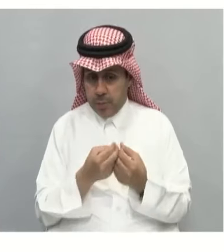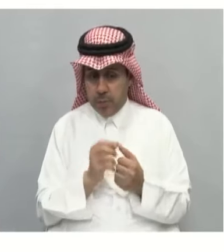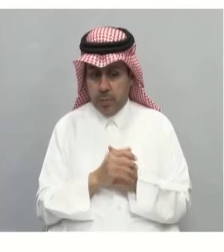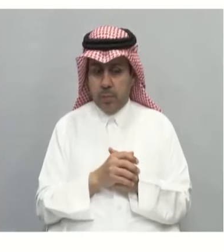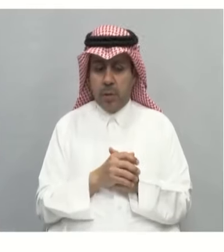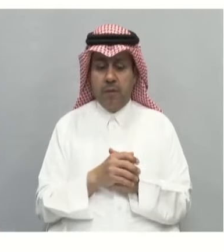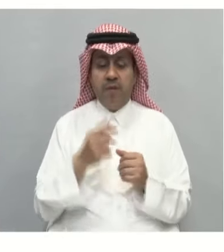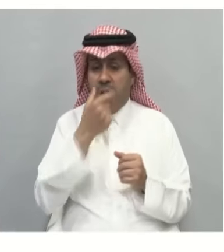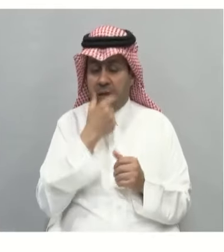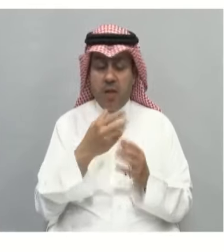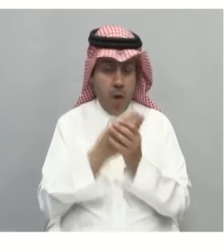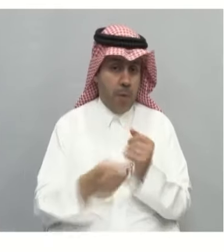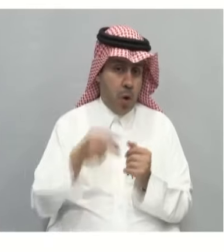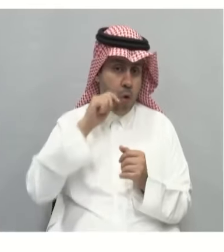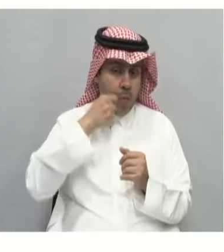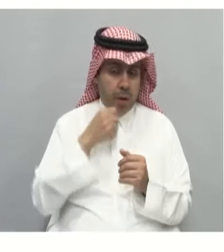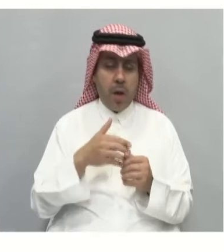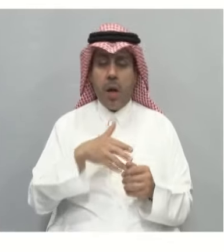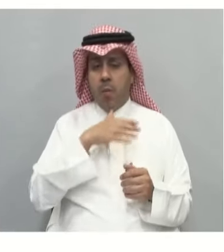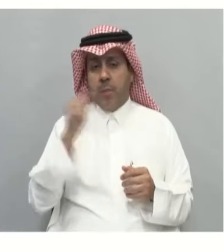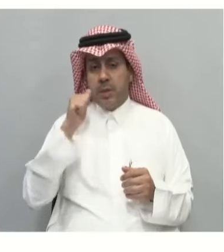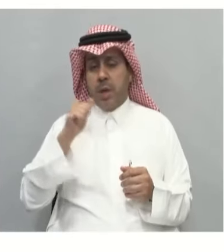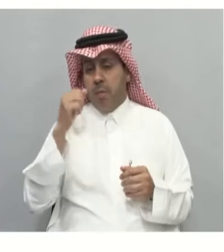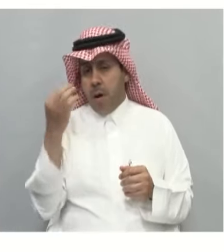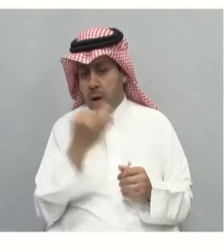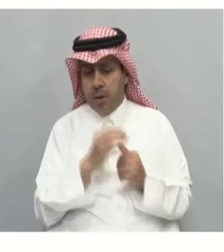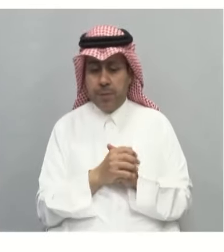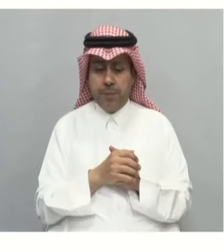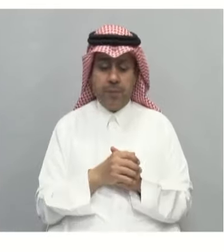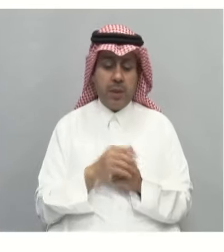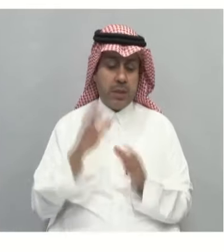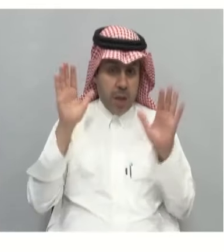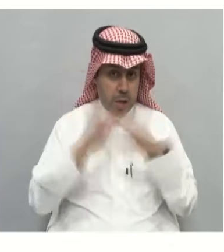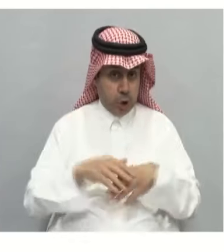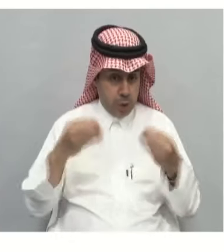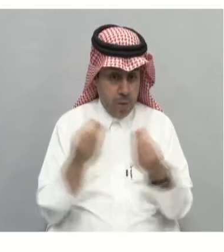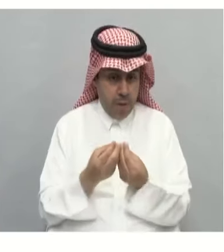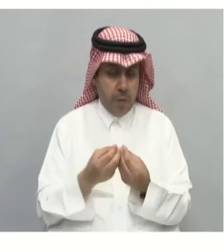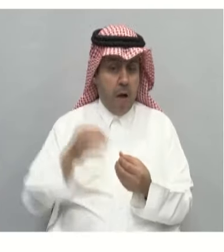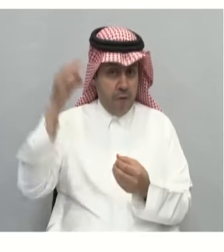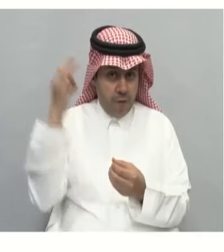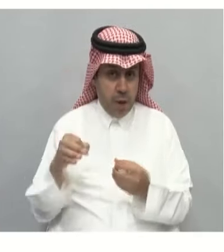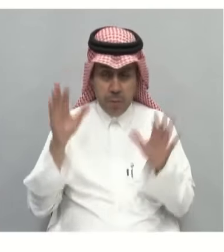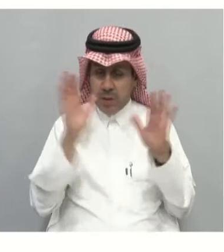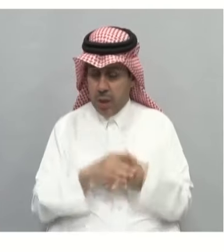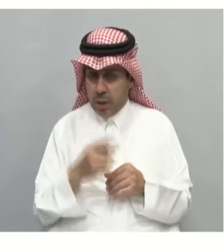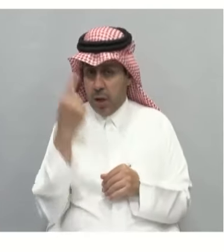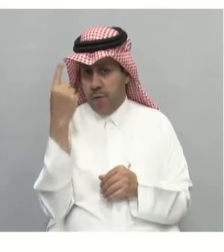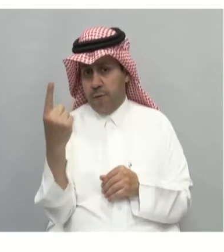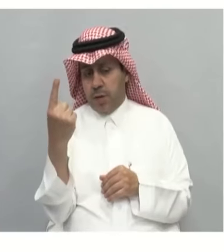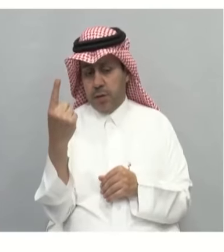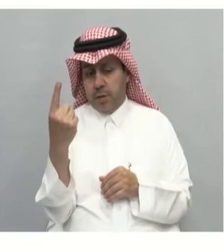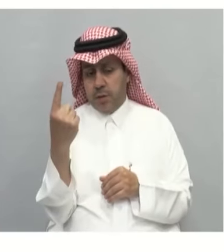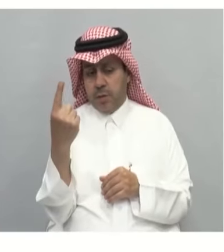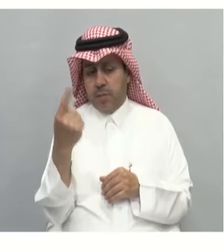عمر رضي الله عنهما ان رسول الله صلى الله عليه وسلم قال صلاه الجماعه افضل من صلاه الفذ